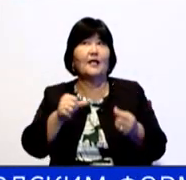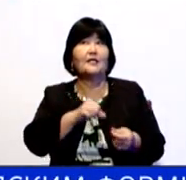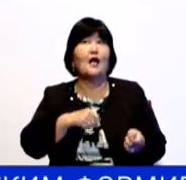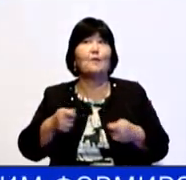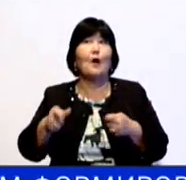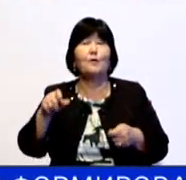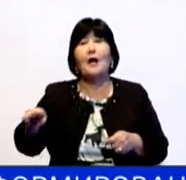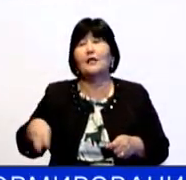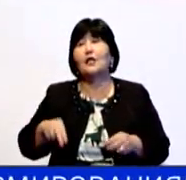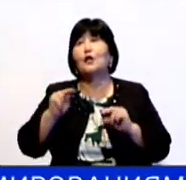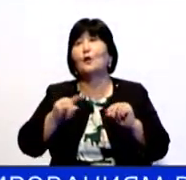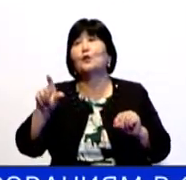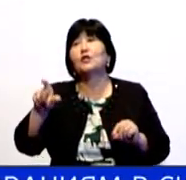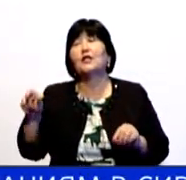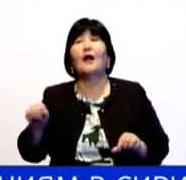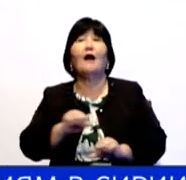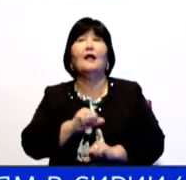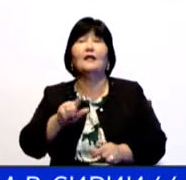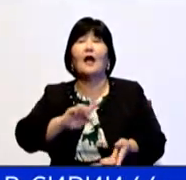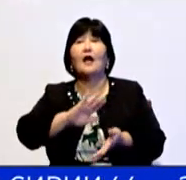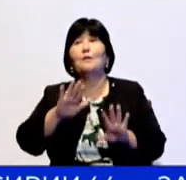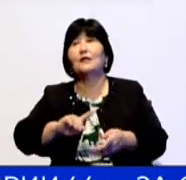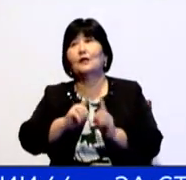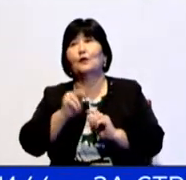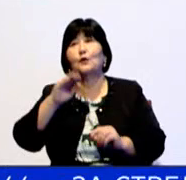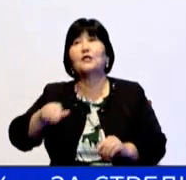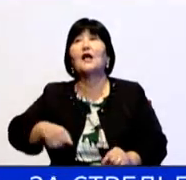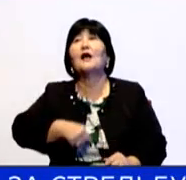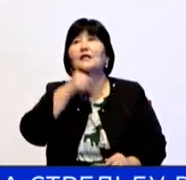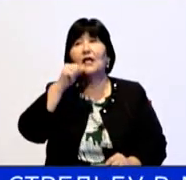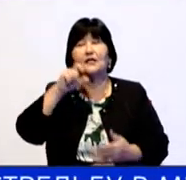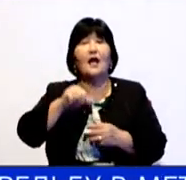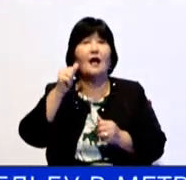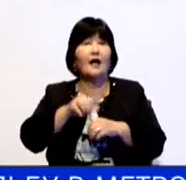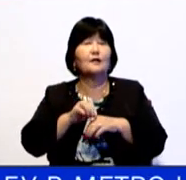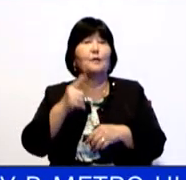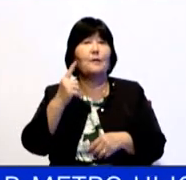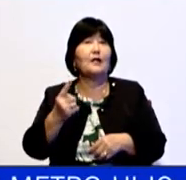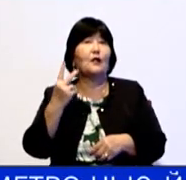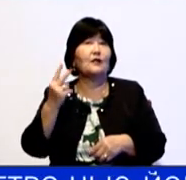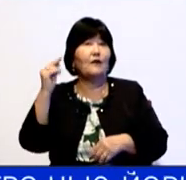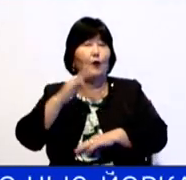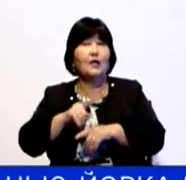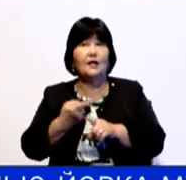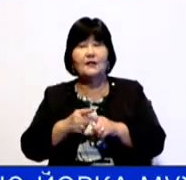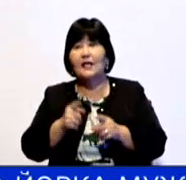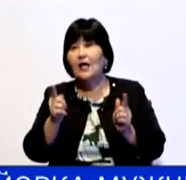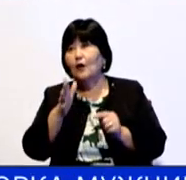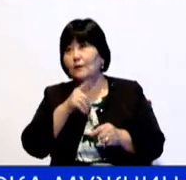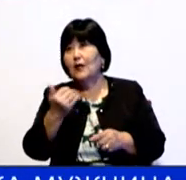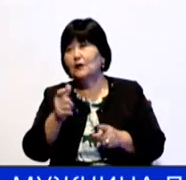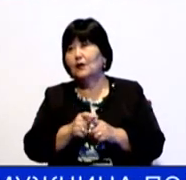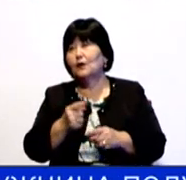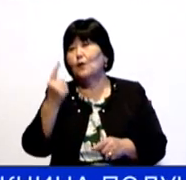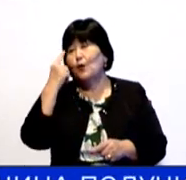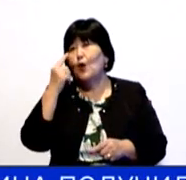самоуправления. Директоры и учителя отдыхают. На их место заступают ученики старших классов. Каждый провел по одному-два урока, но уже за это короткое время, по их словам,